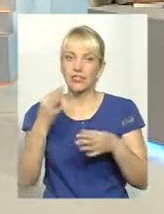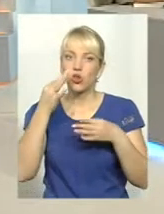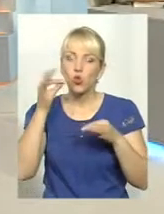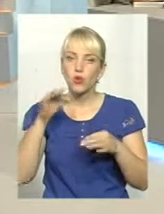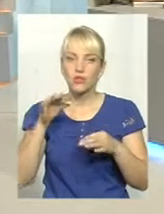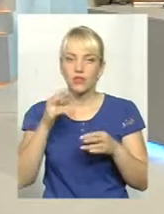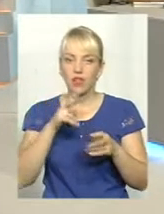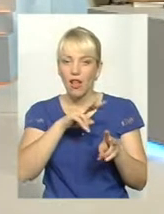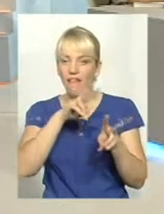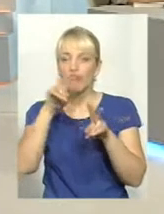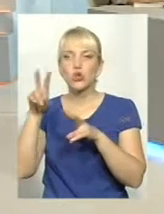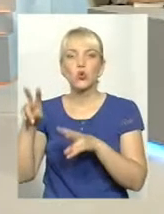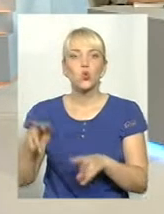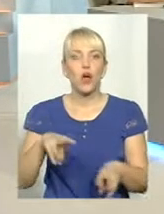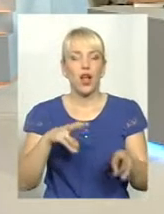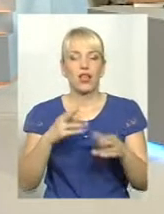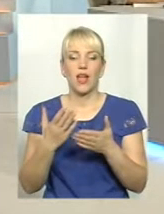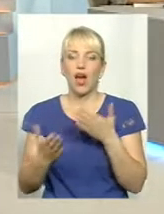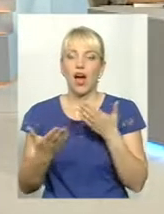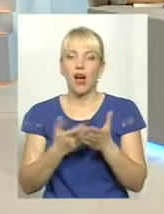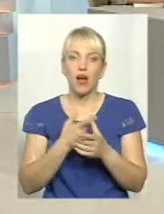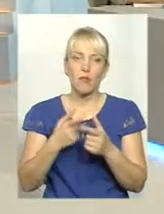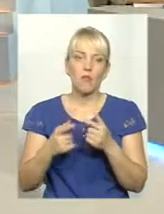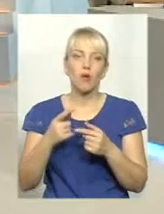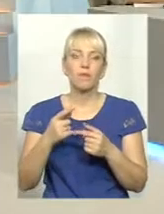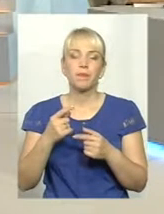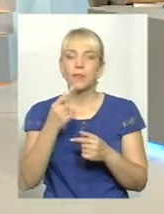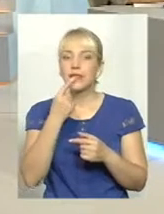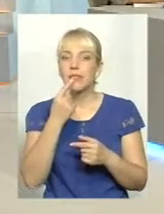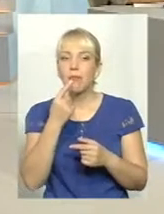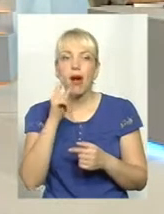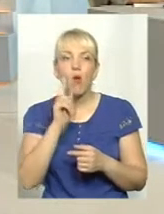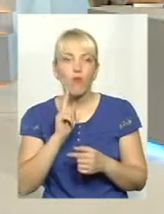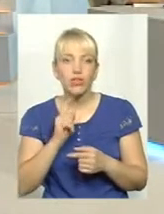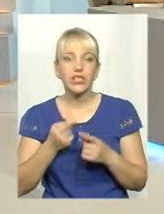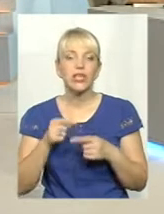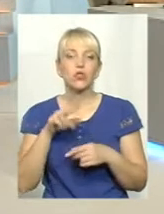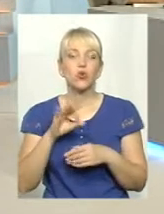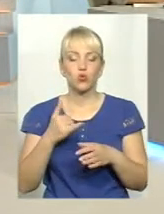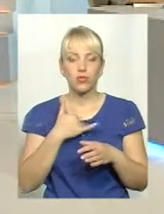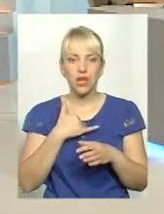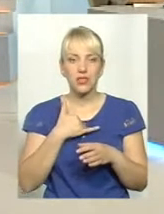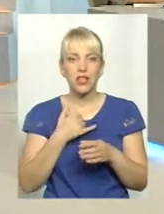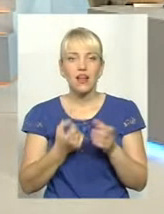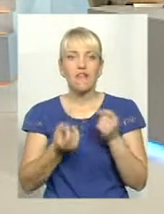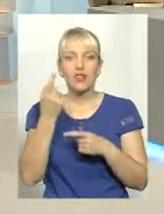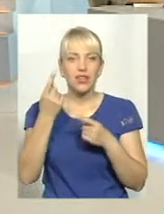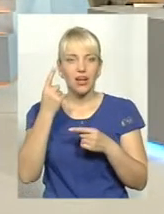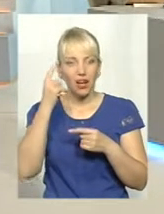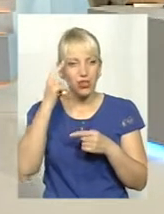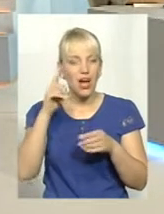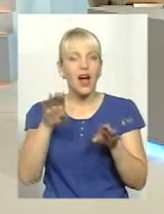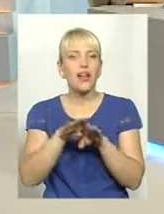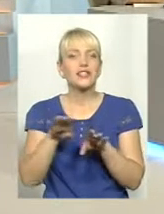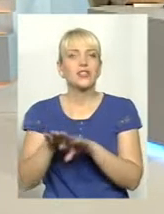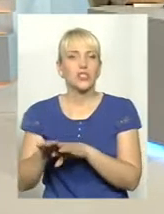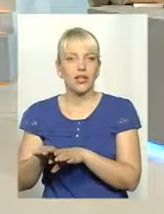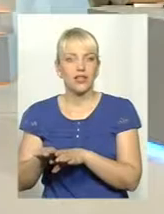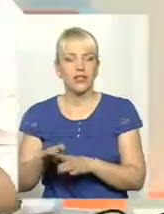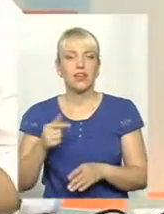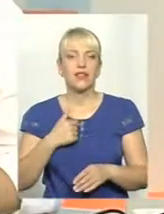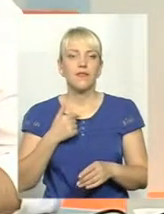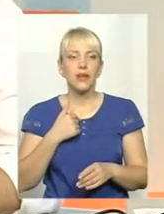правильно, що бренд – це емоція в першу чергу. А що таке емоція? Емоція – це результат досвіду. Тобто, якщо ми